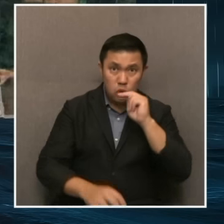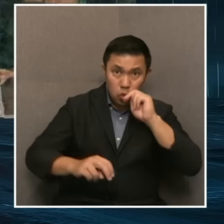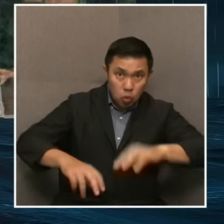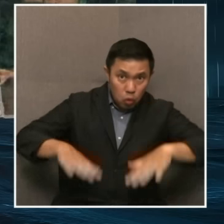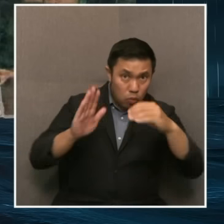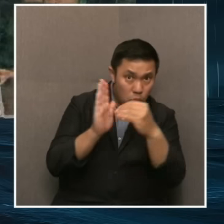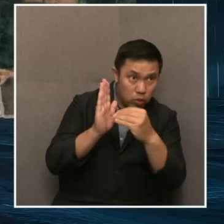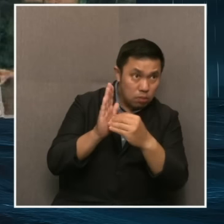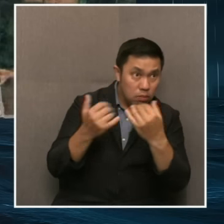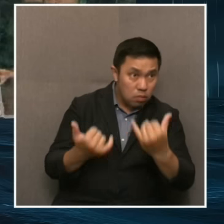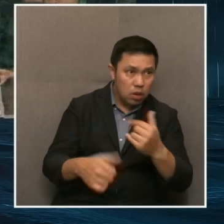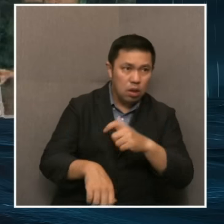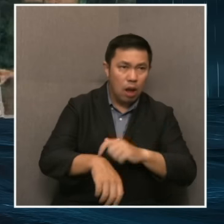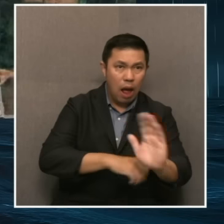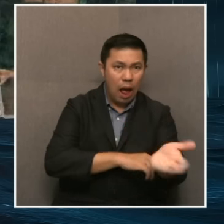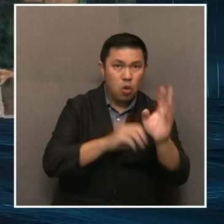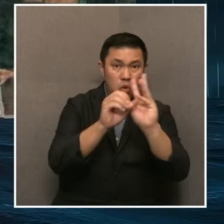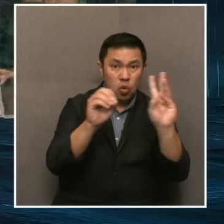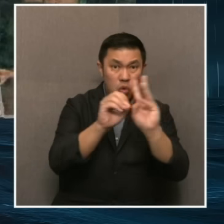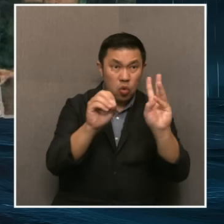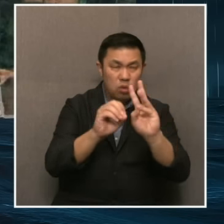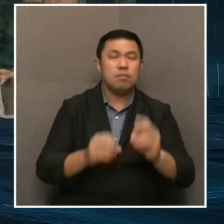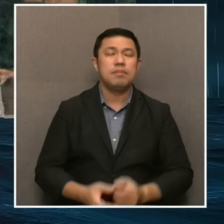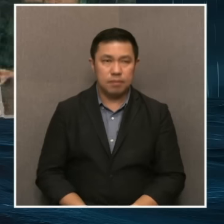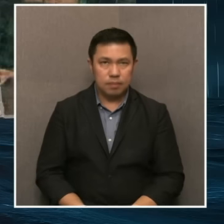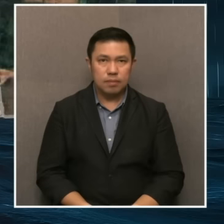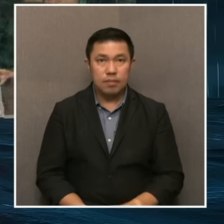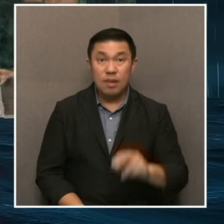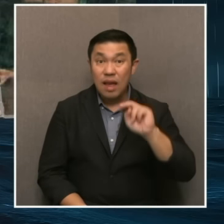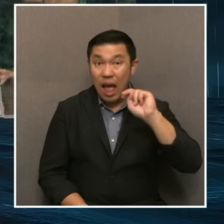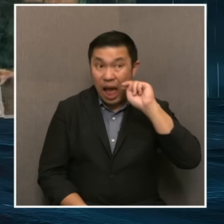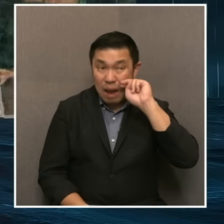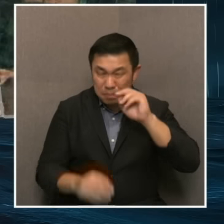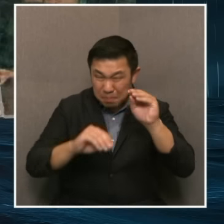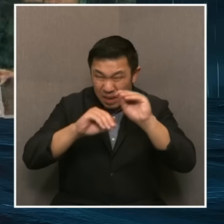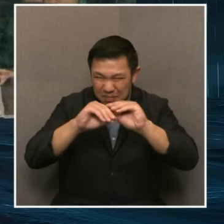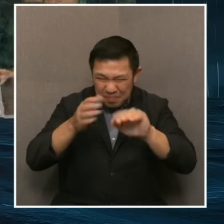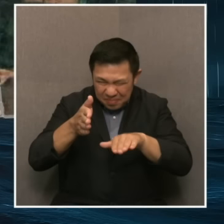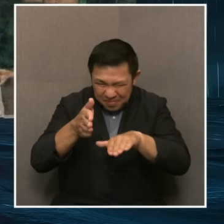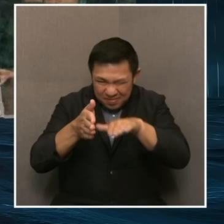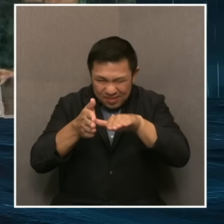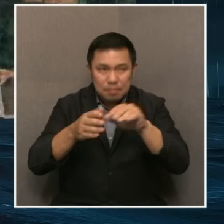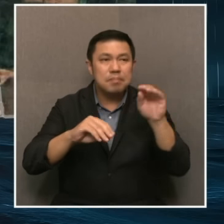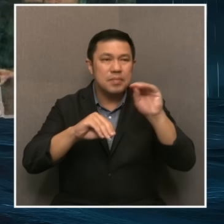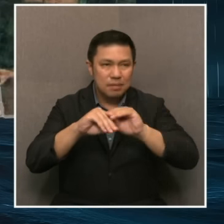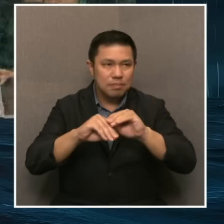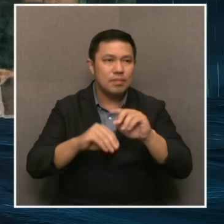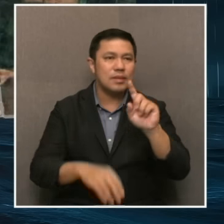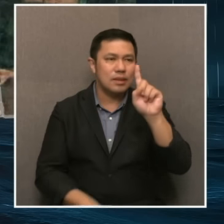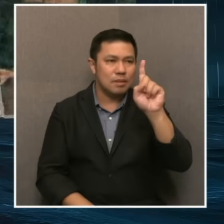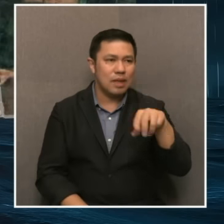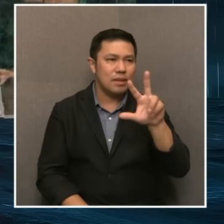กรุงเทพมหานครณเวลา 6:00นที่ผ่านมาค่ะพบว่าระดับน้ำเพิ่มขึ้นจากเมื่อวานนี้โดยเฉลี่ยอยู่ที่